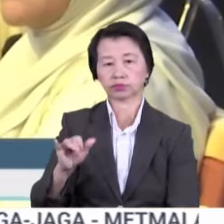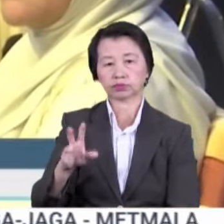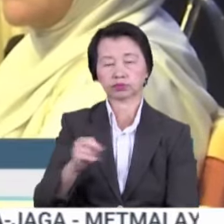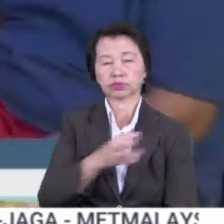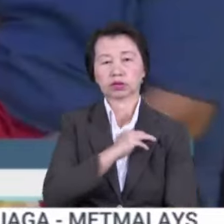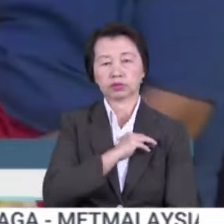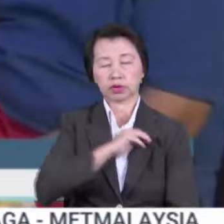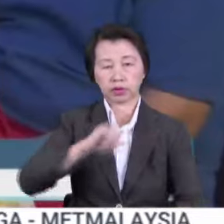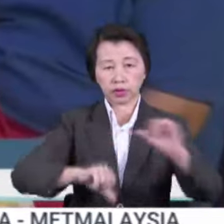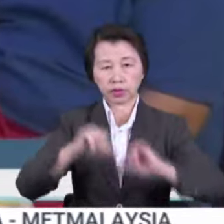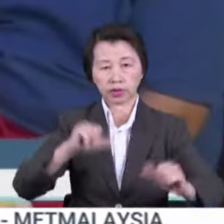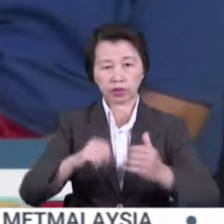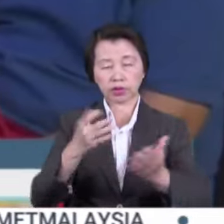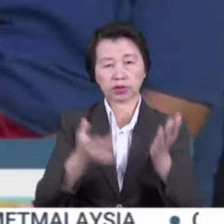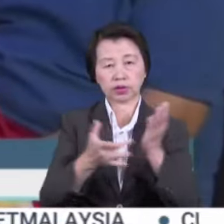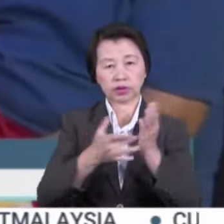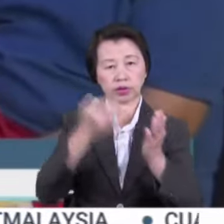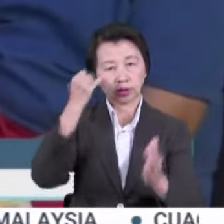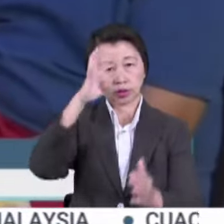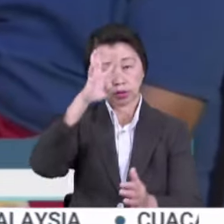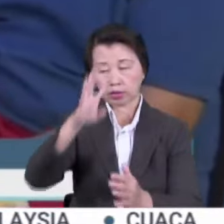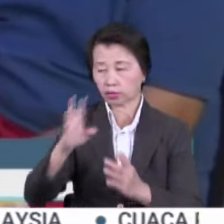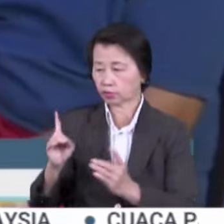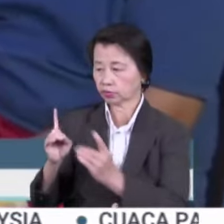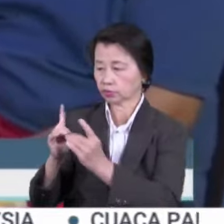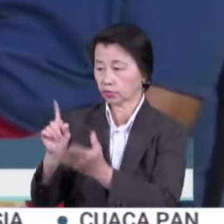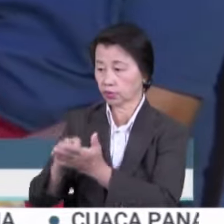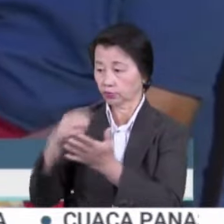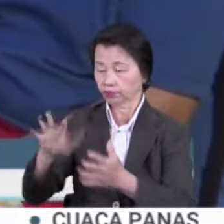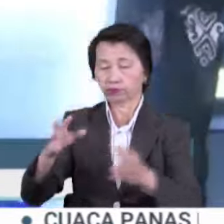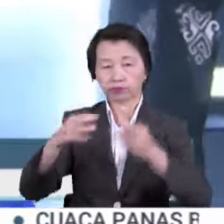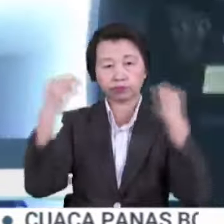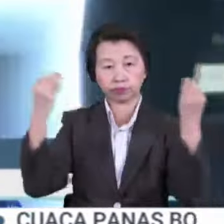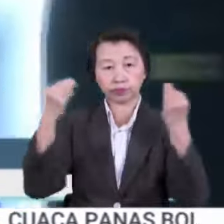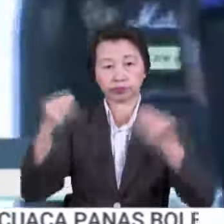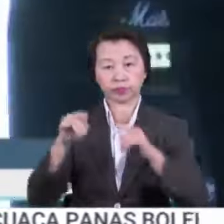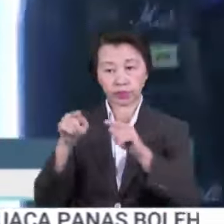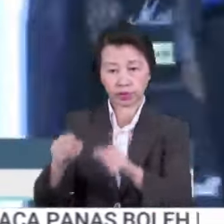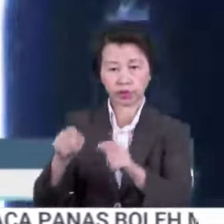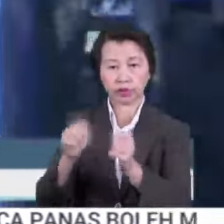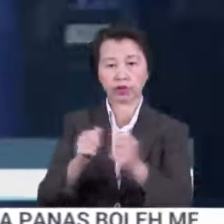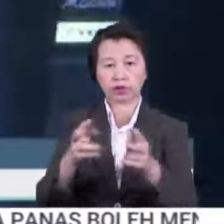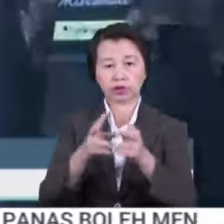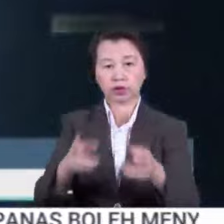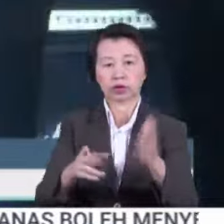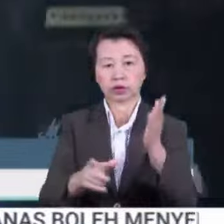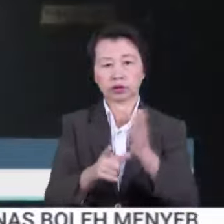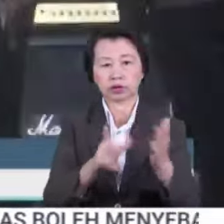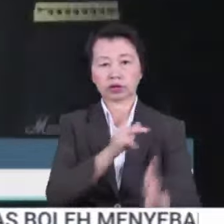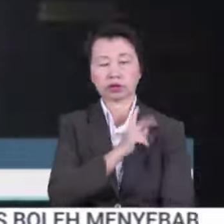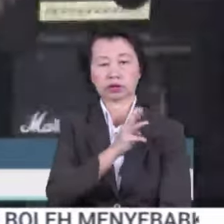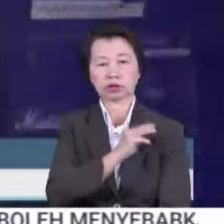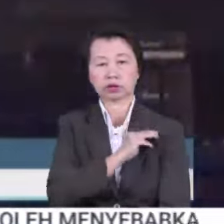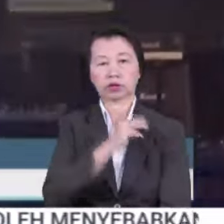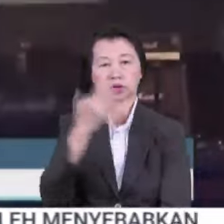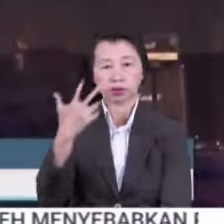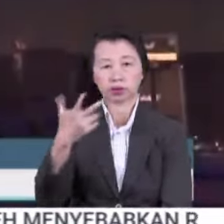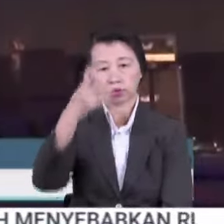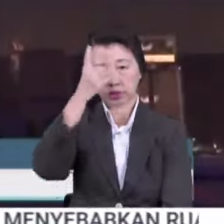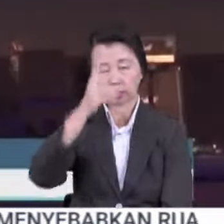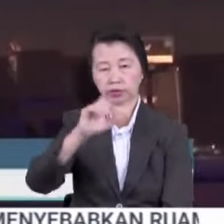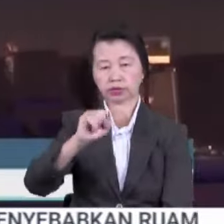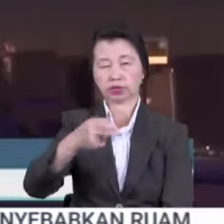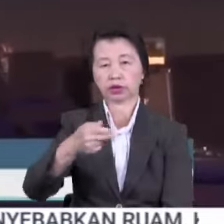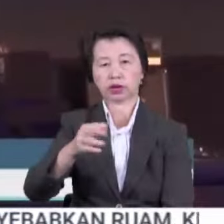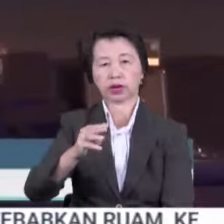sains teknologi dan inovasi Sabah ditemui ini dia selepas majelis berkenaan yang diresmikan timbalan ketua menteri 3 dadu